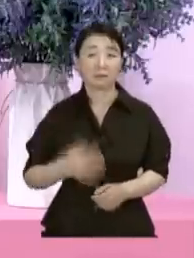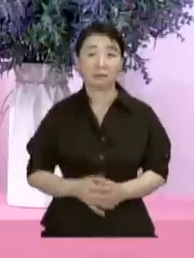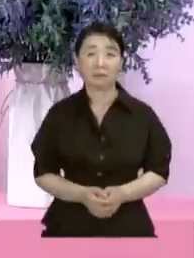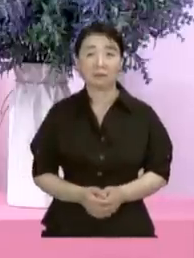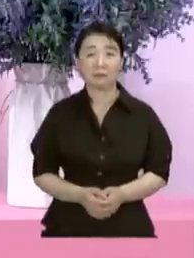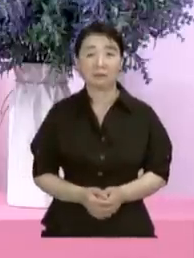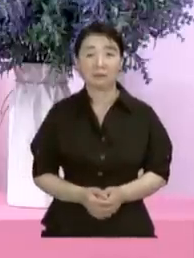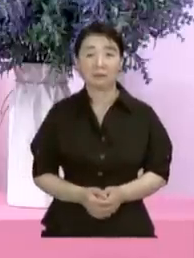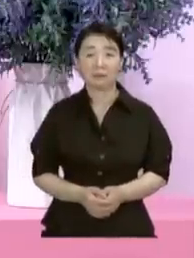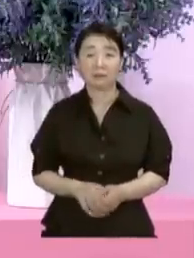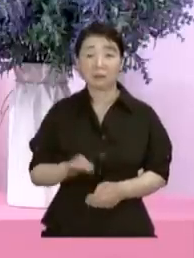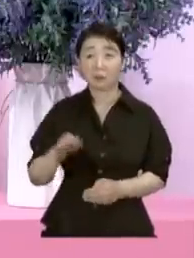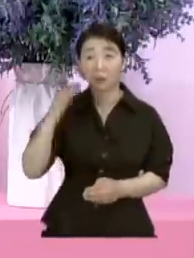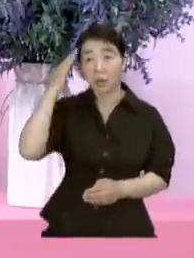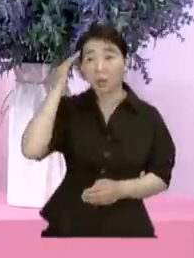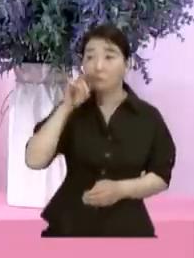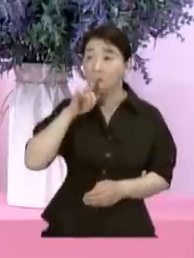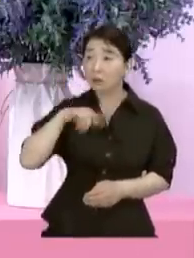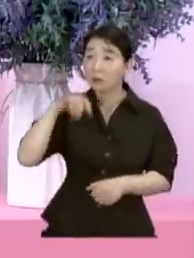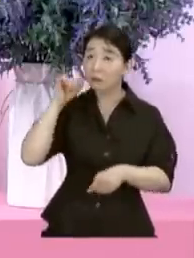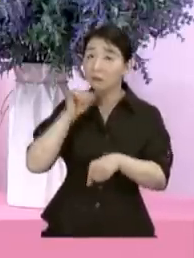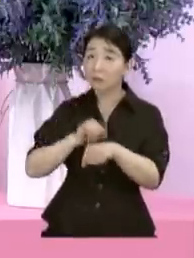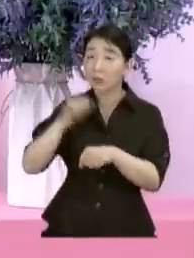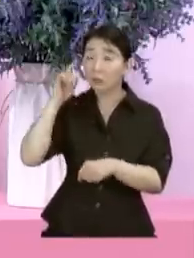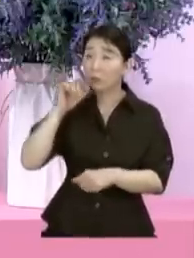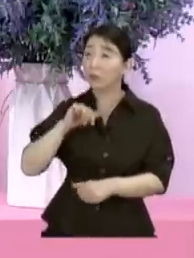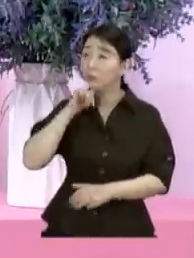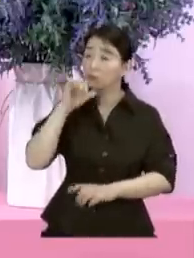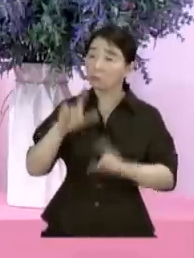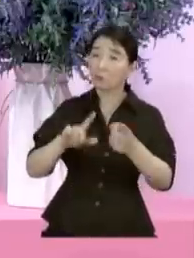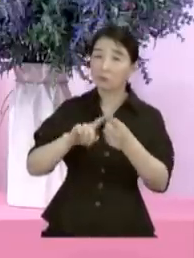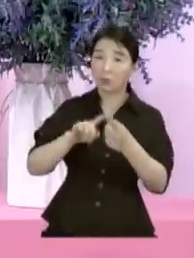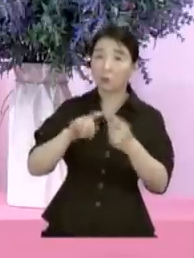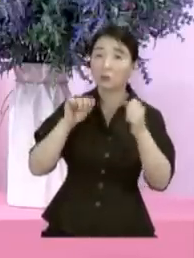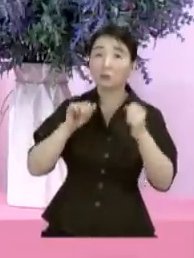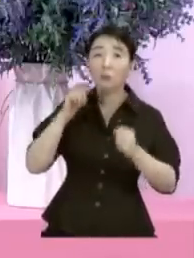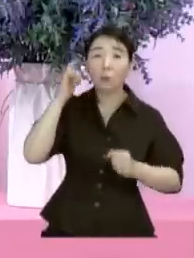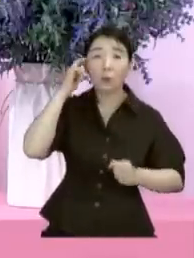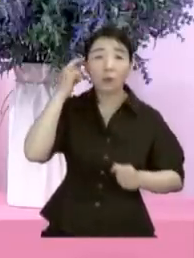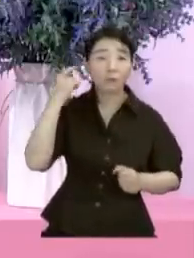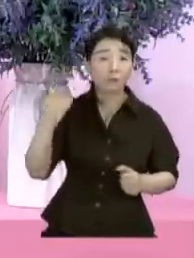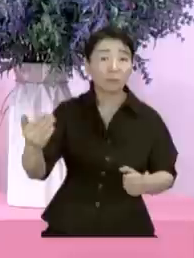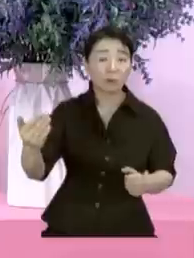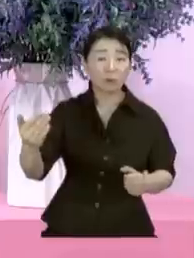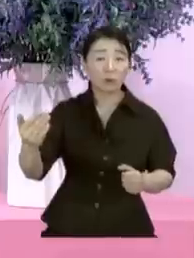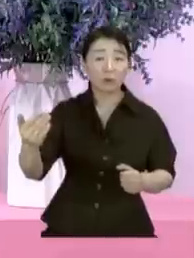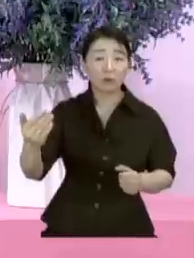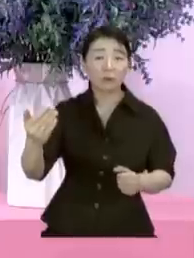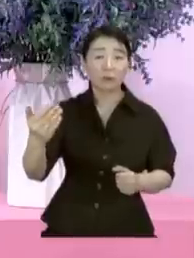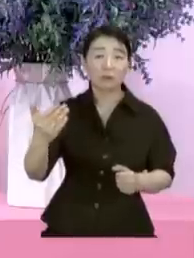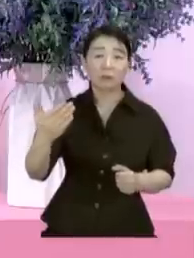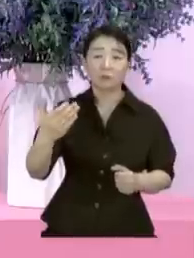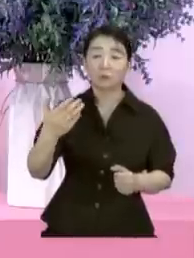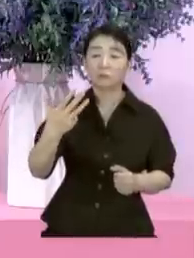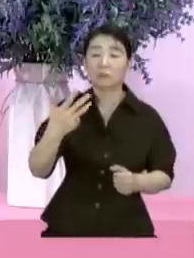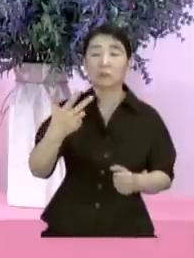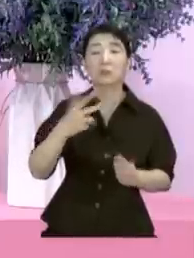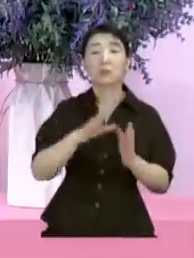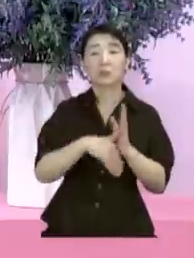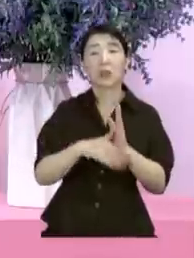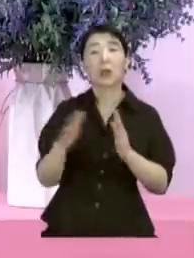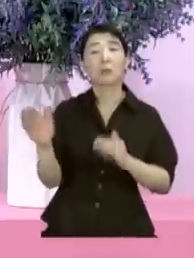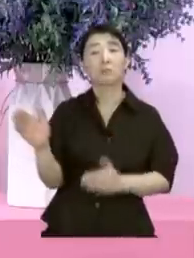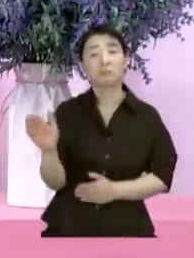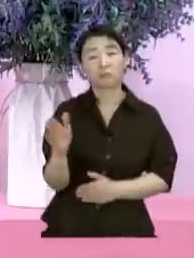선교사님께 여쭤봤죠. 여기 왜 한국말을 하는 애가 저렇게 거지의 모습으로 이렇게 있냐 했더니 1997년부터